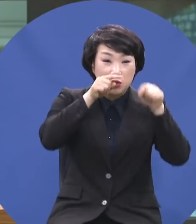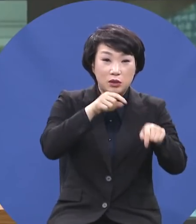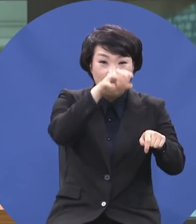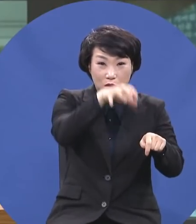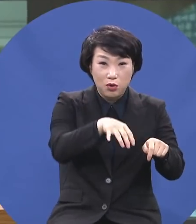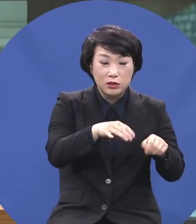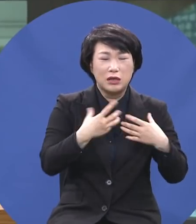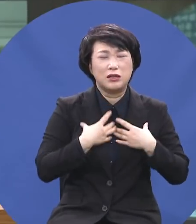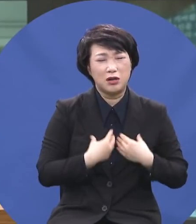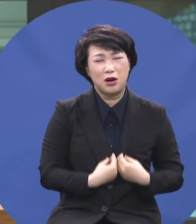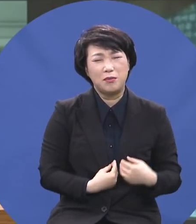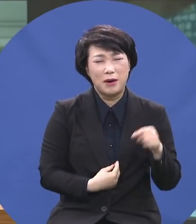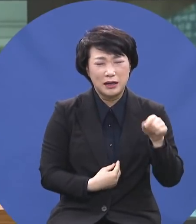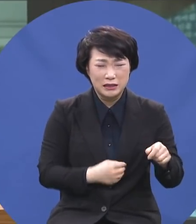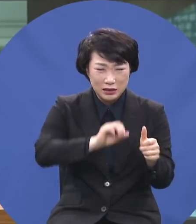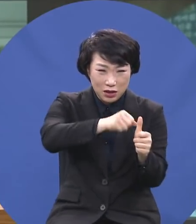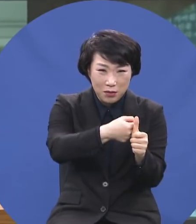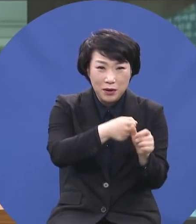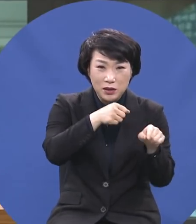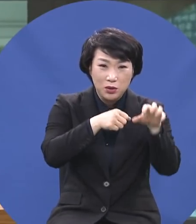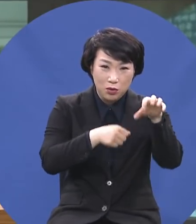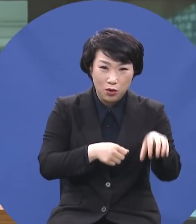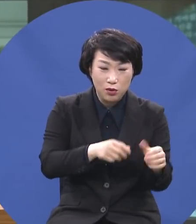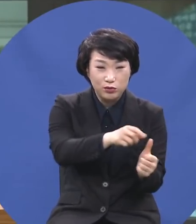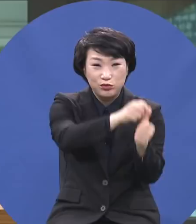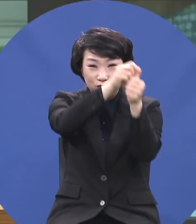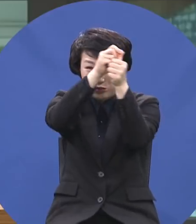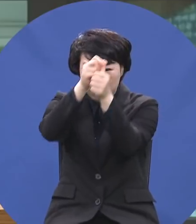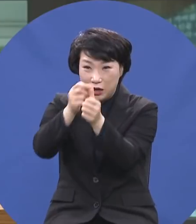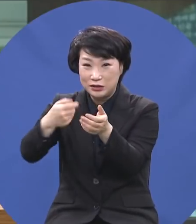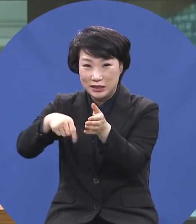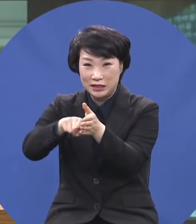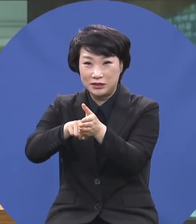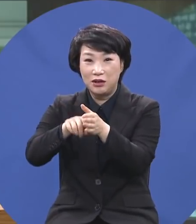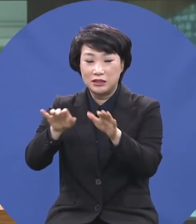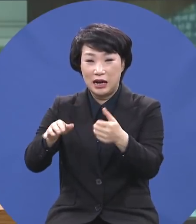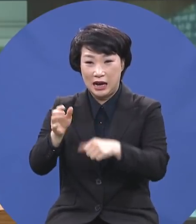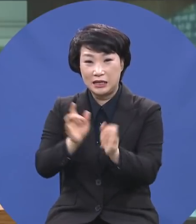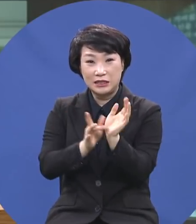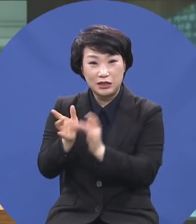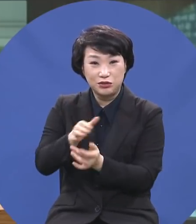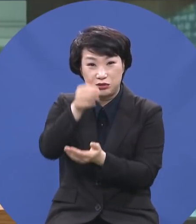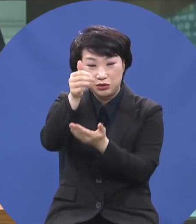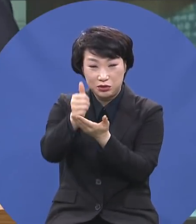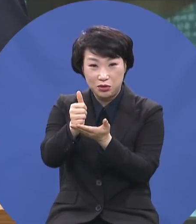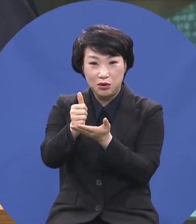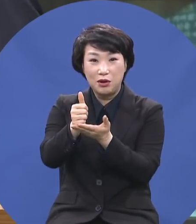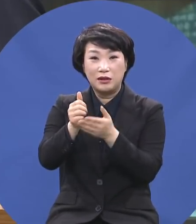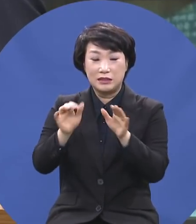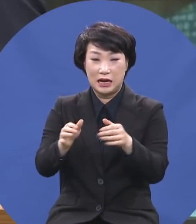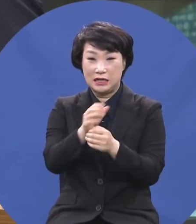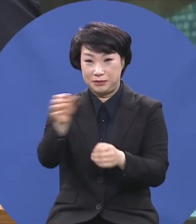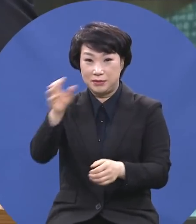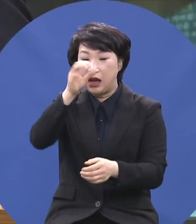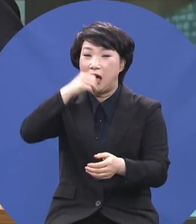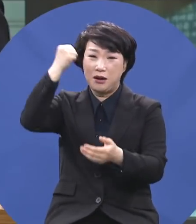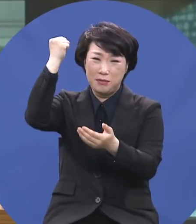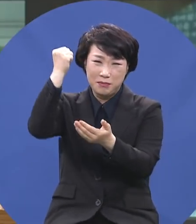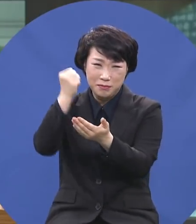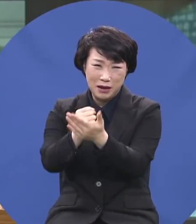지옥의 절망적인 형벌에서 구원하기 위해서 아들 예수 그리스도를